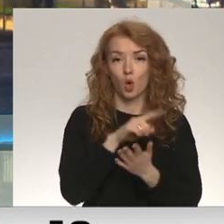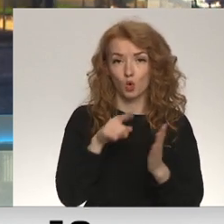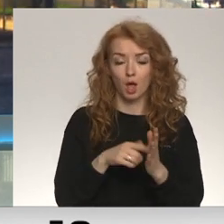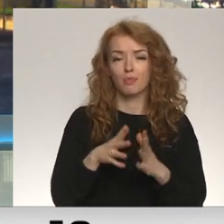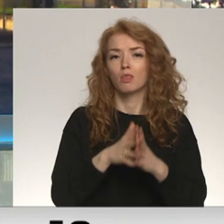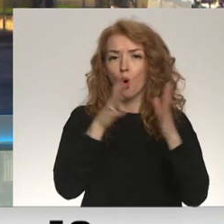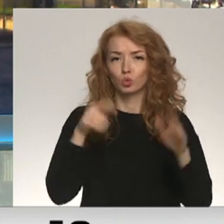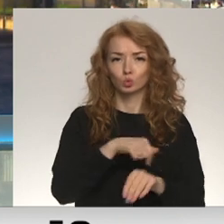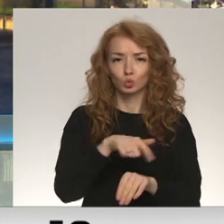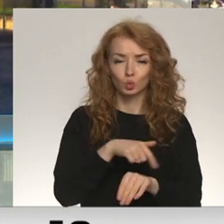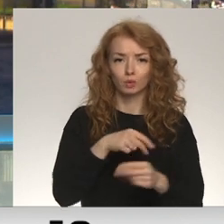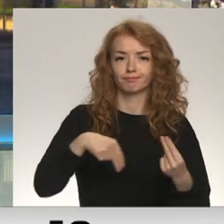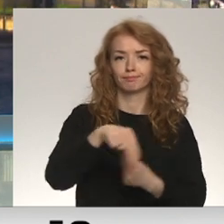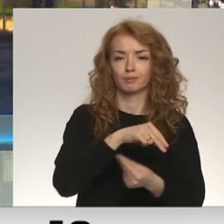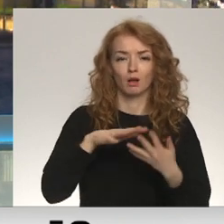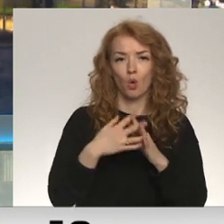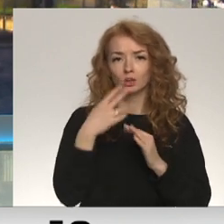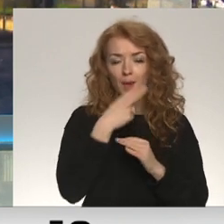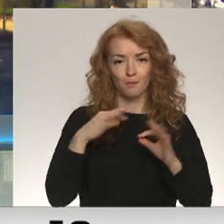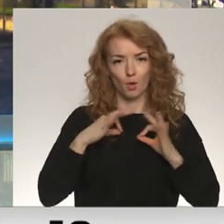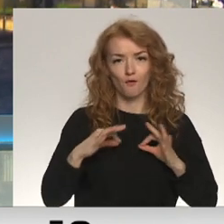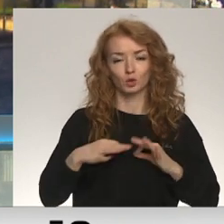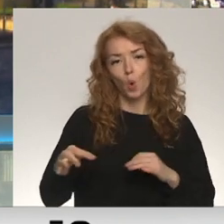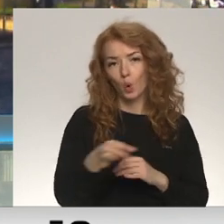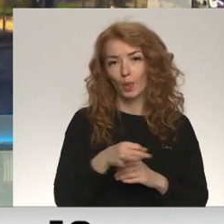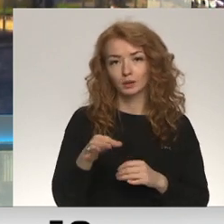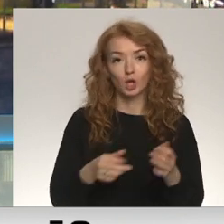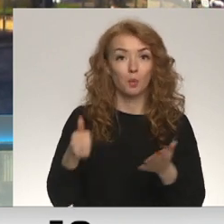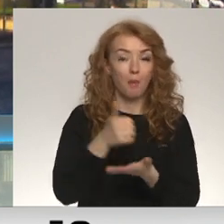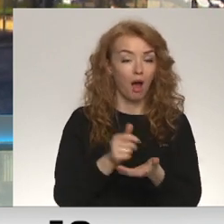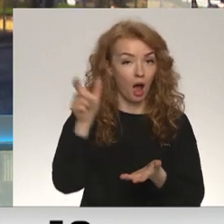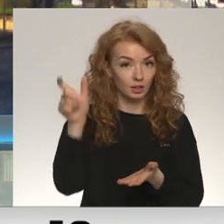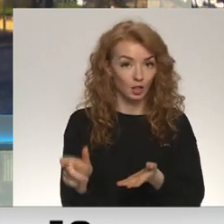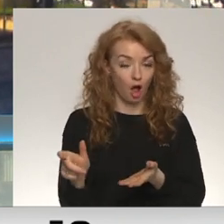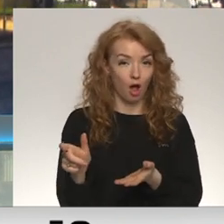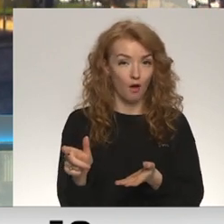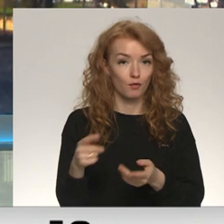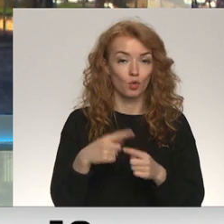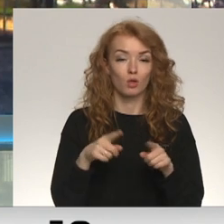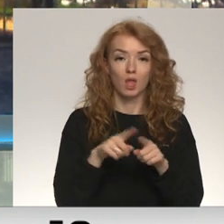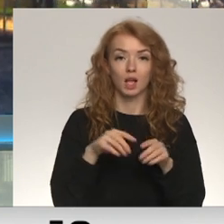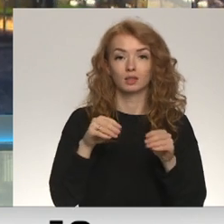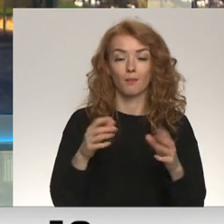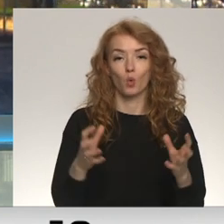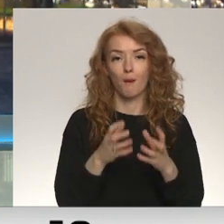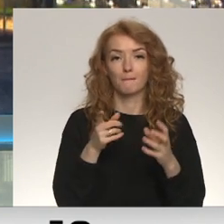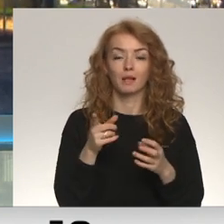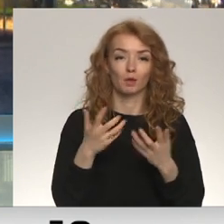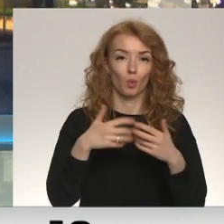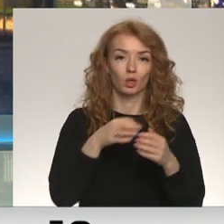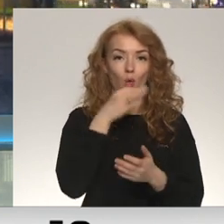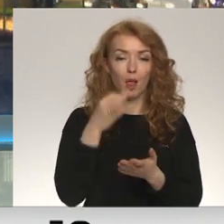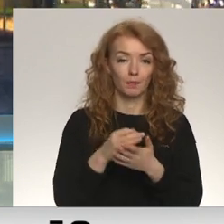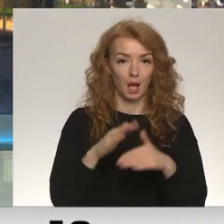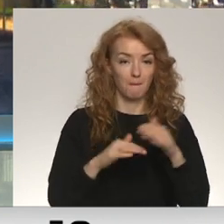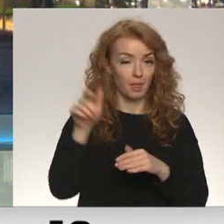vairākas stundas diskutēja lauksaimniecības profesionāla organizācija pārstāvji un par zemkopības politiku atbildīgās amatpersonas.